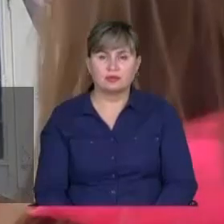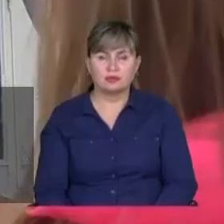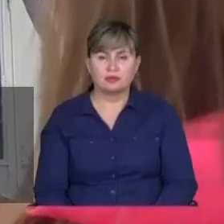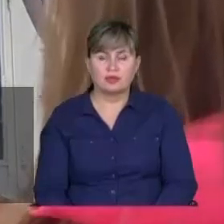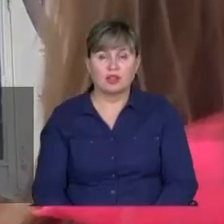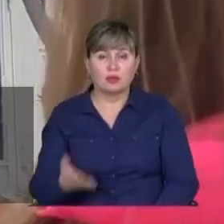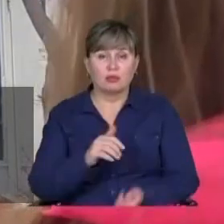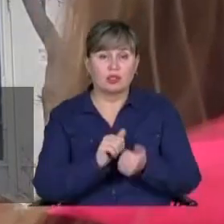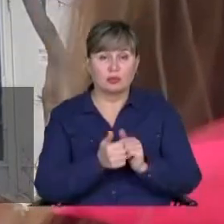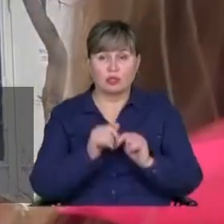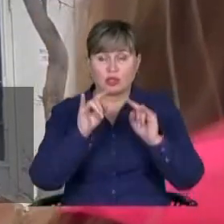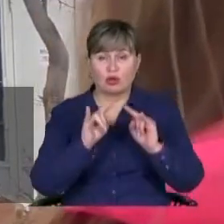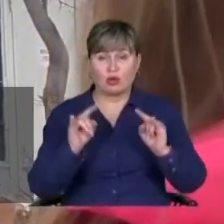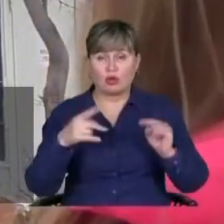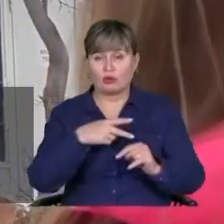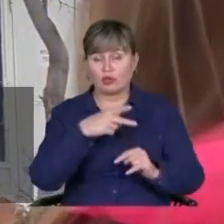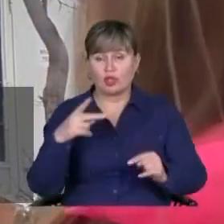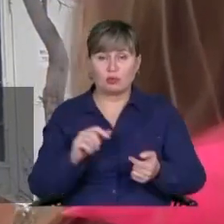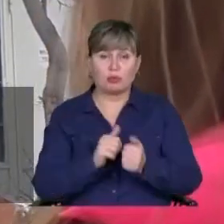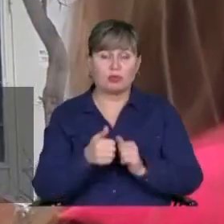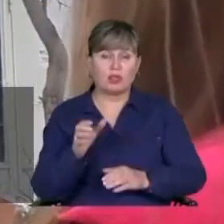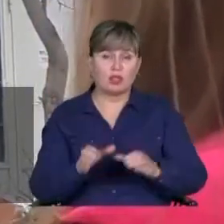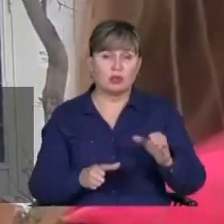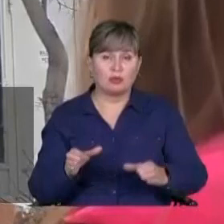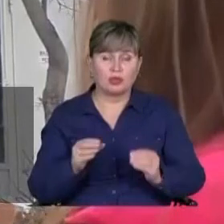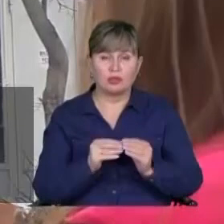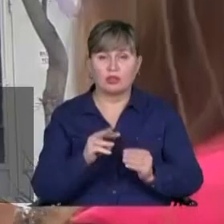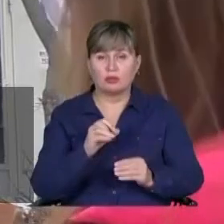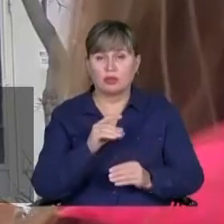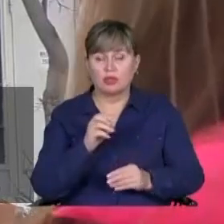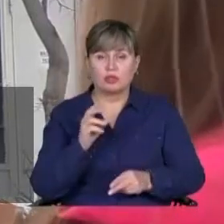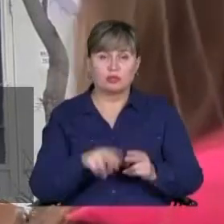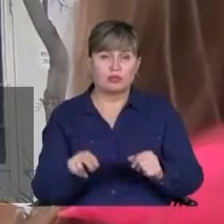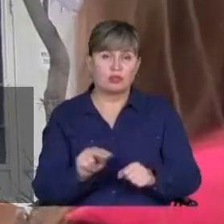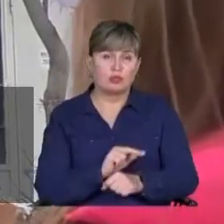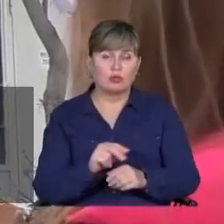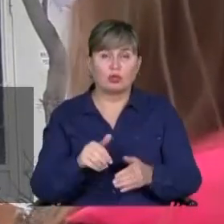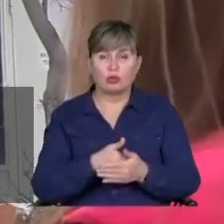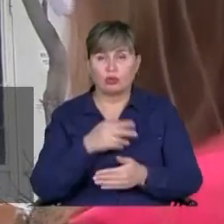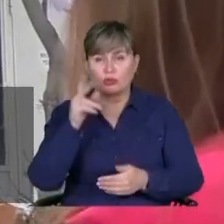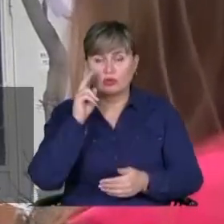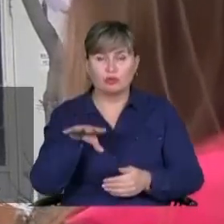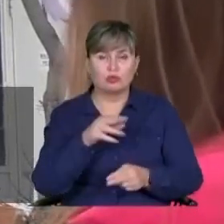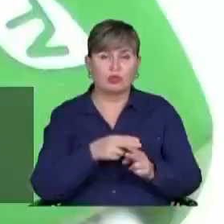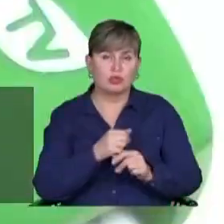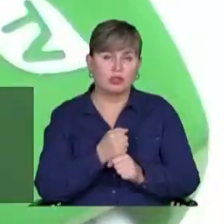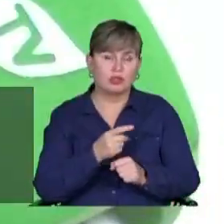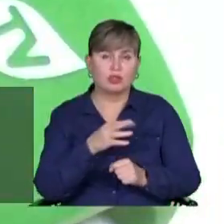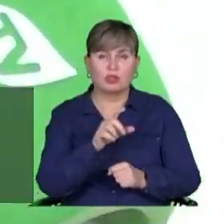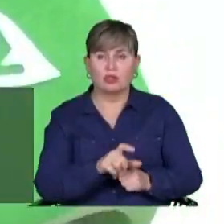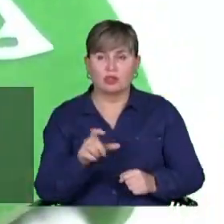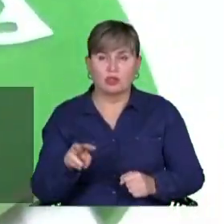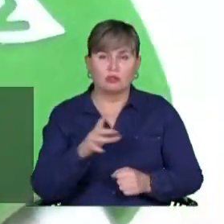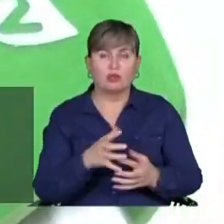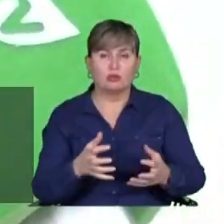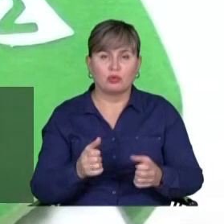Мы сменили окна на втором этаже, поменяли батареи. К 10 марта завершим ремонт нового туалета. Все это делается для пассажиров. Мы